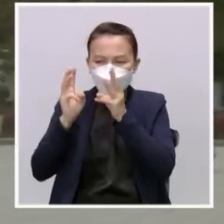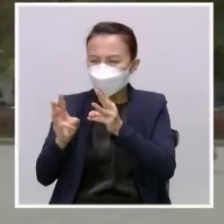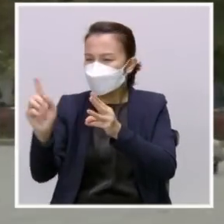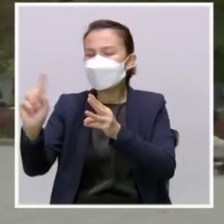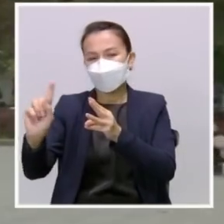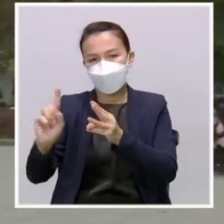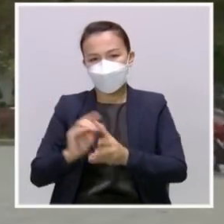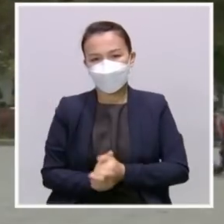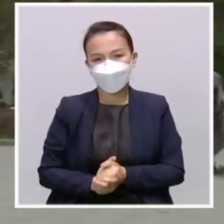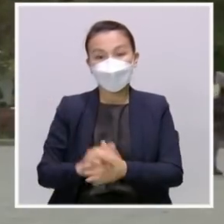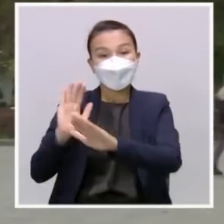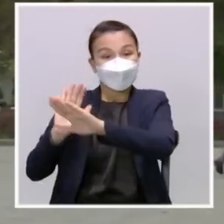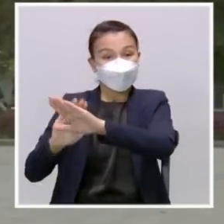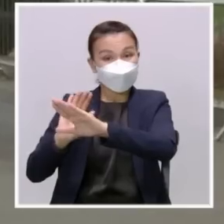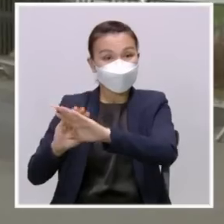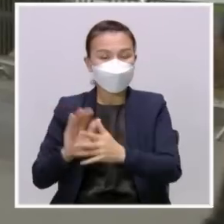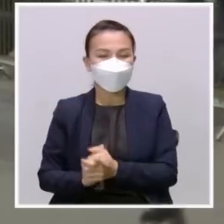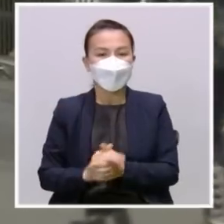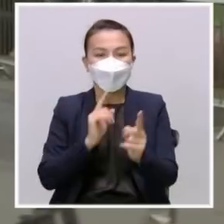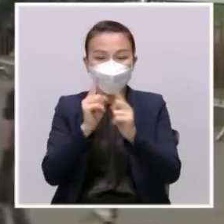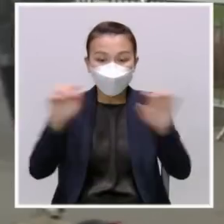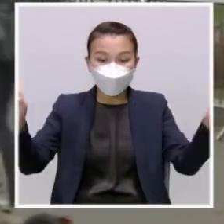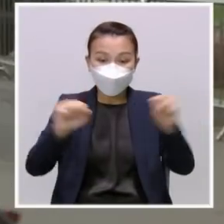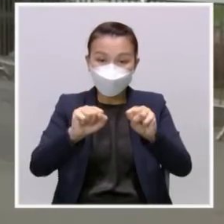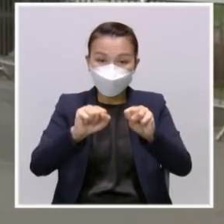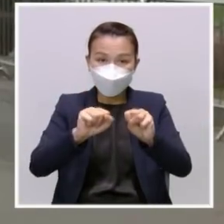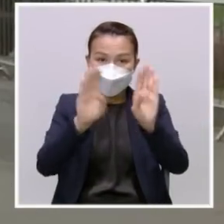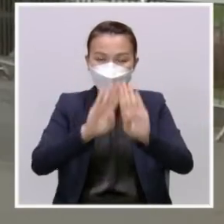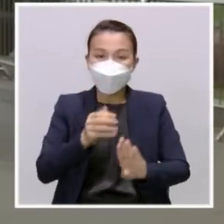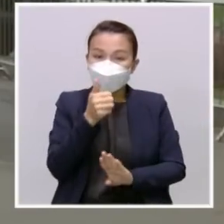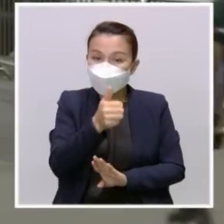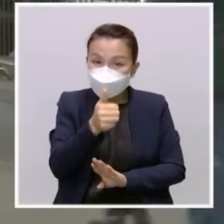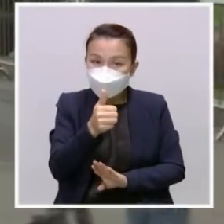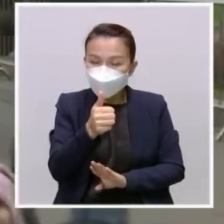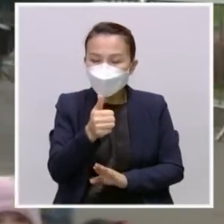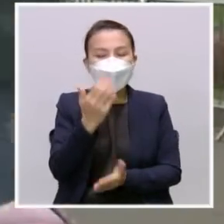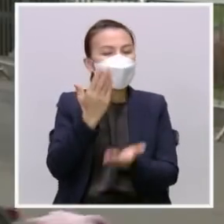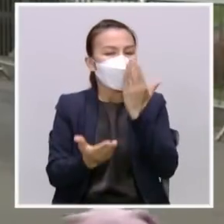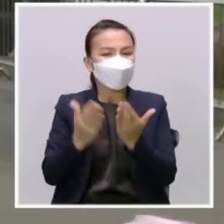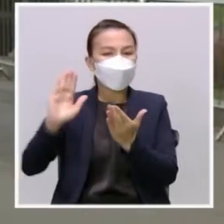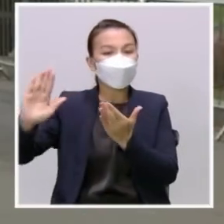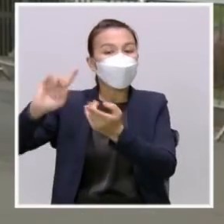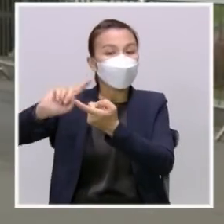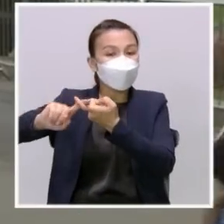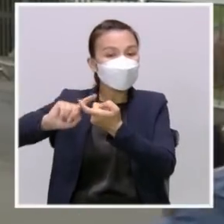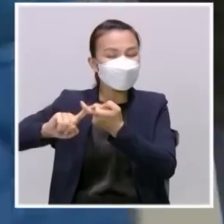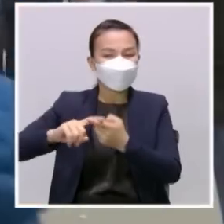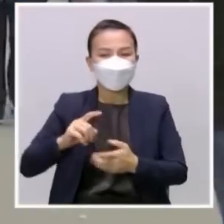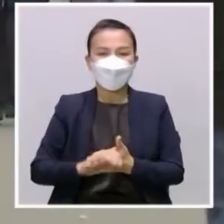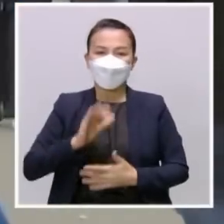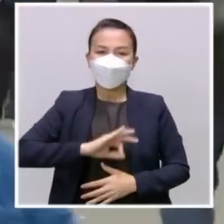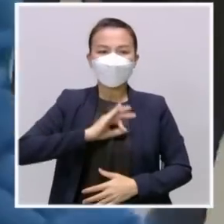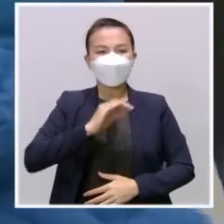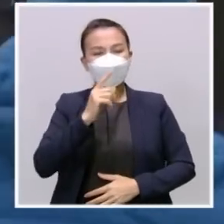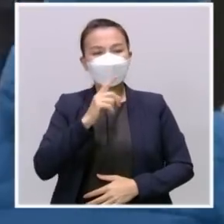พร้อมกับเตือนว่าผลลัพธ์เชิงบวกใดๆจากการเจรจาก็ขึ้นอยู่กับความเต็มใจของรัสเซียที่จะลดระดับท่าทีที่ก้าวร้าว